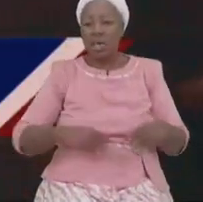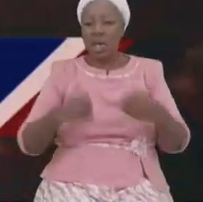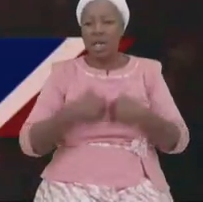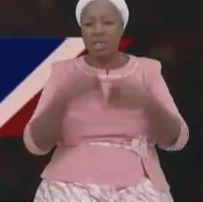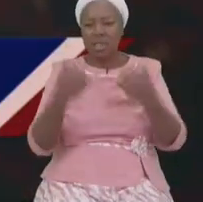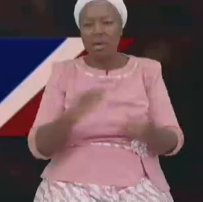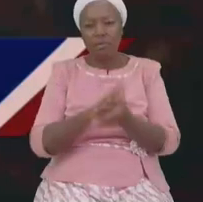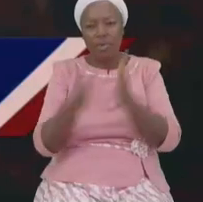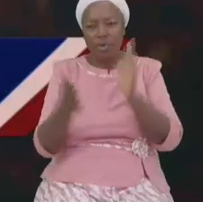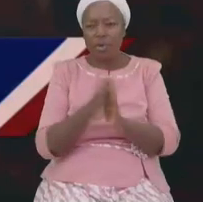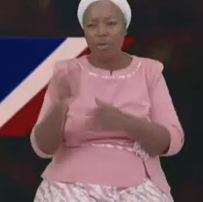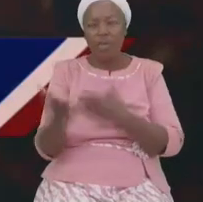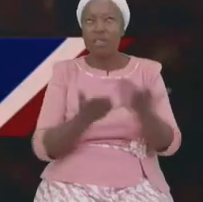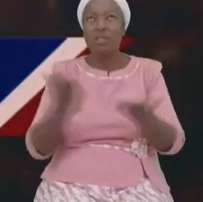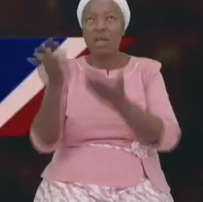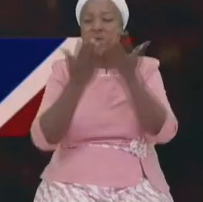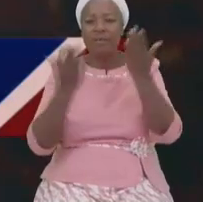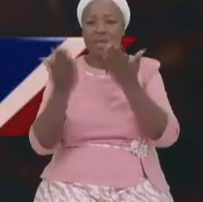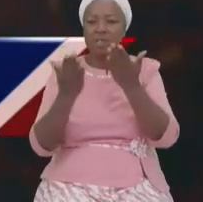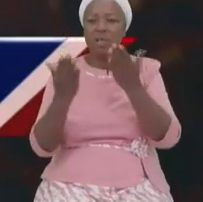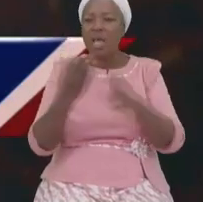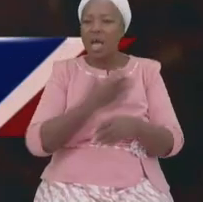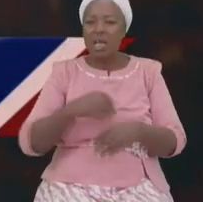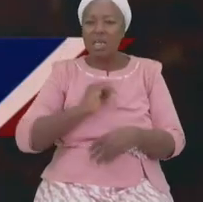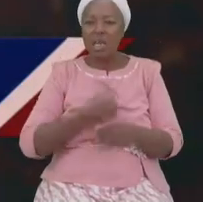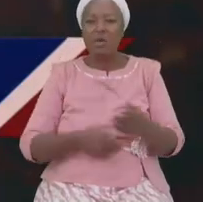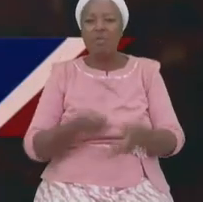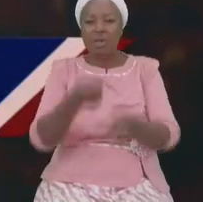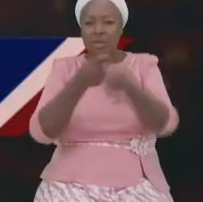le sacrifice et notre substitut.